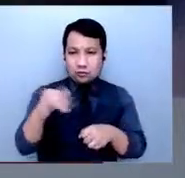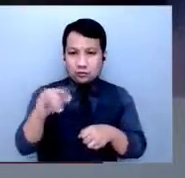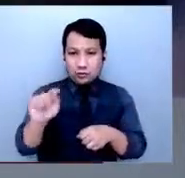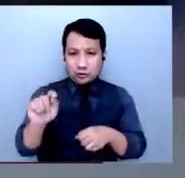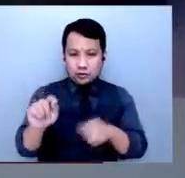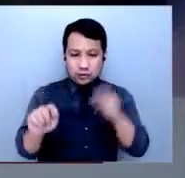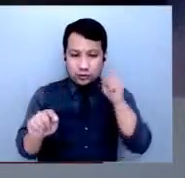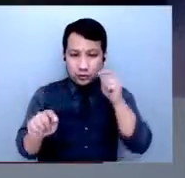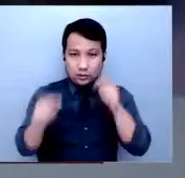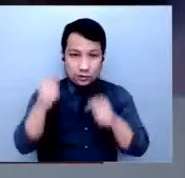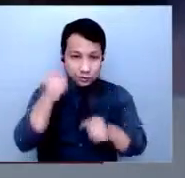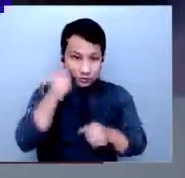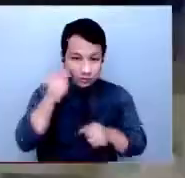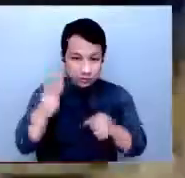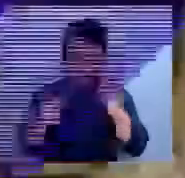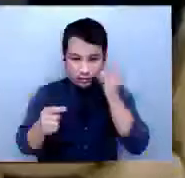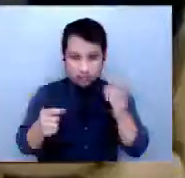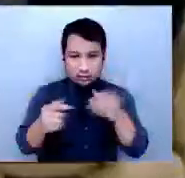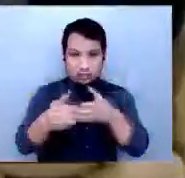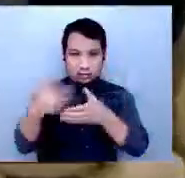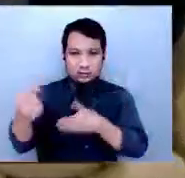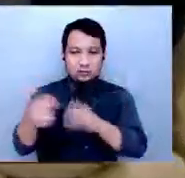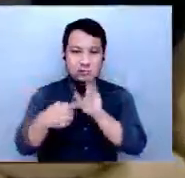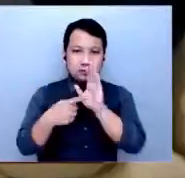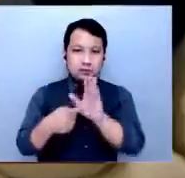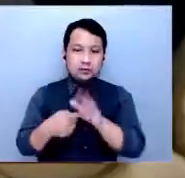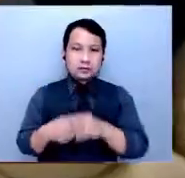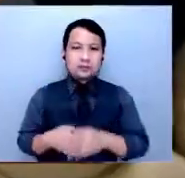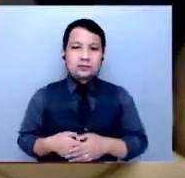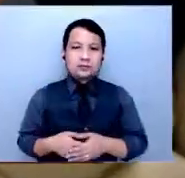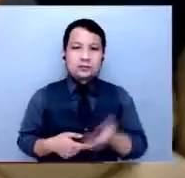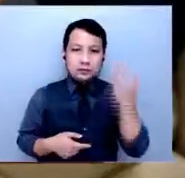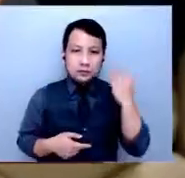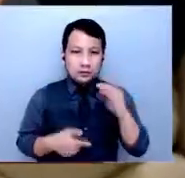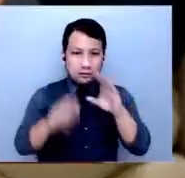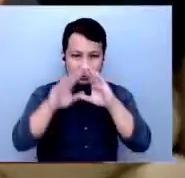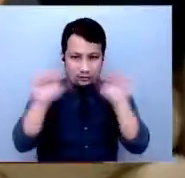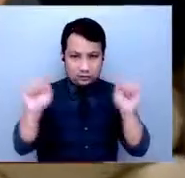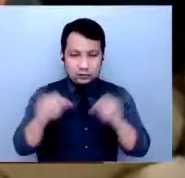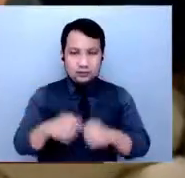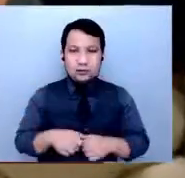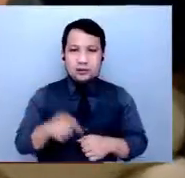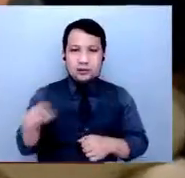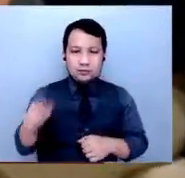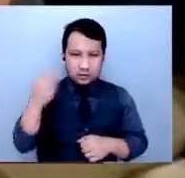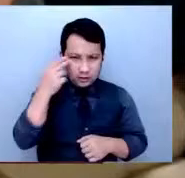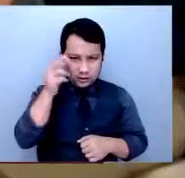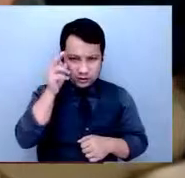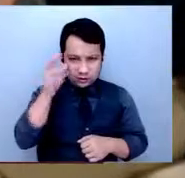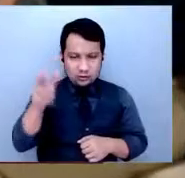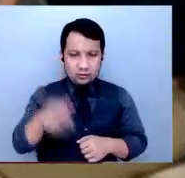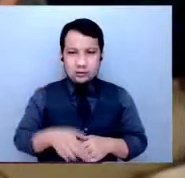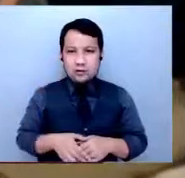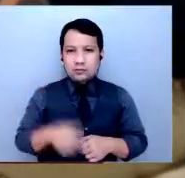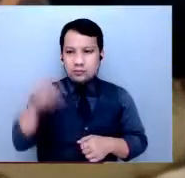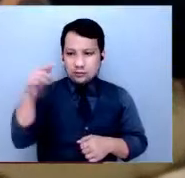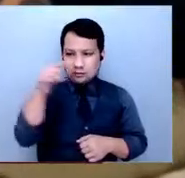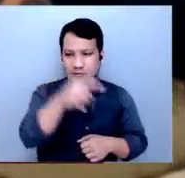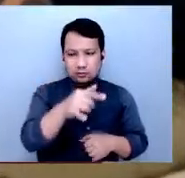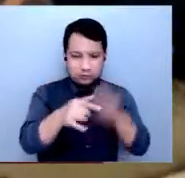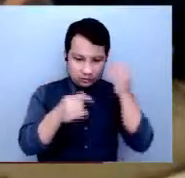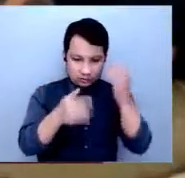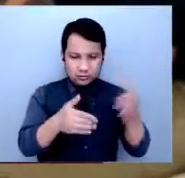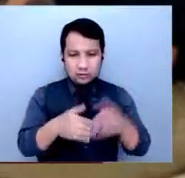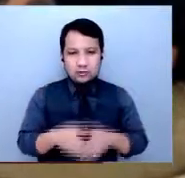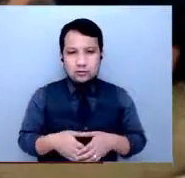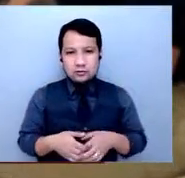ng bansa. Sabi ni presidential spokesperson o dating presidential spokesperson Harry Roque, airport personnel ang humarang sa